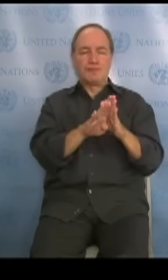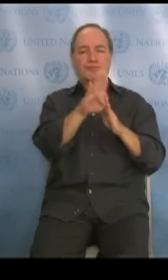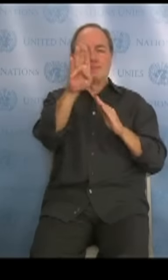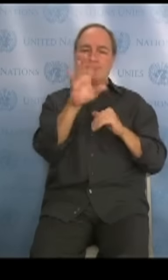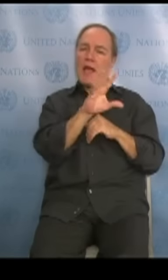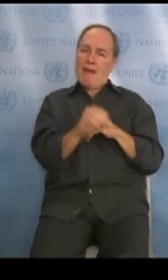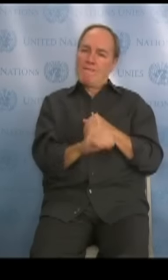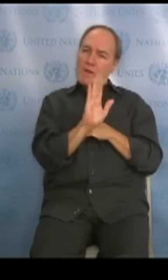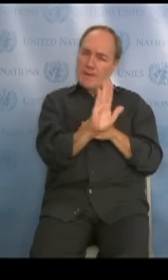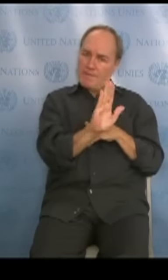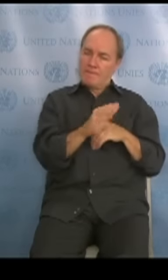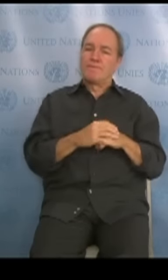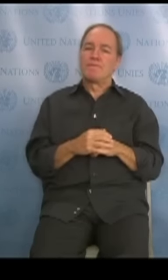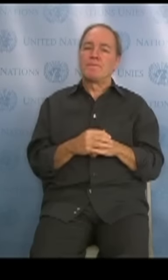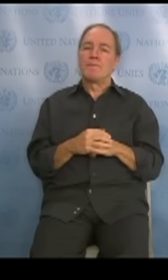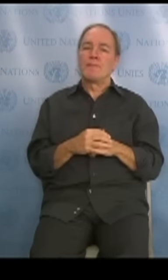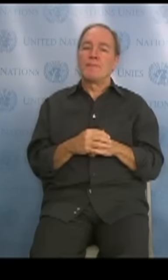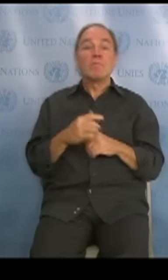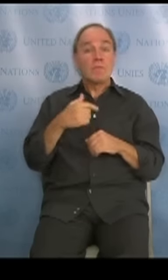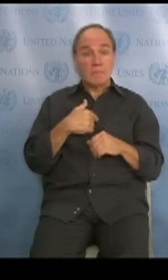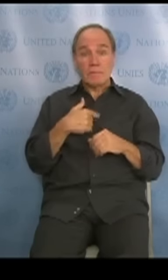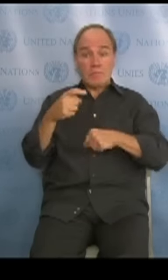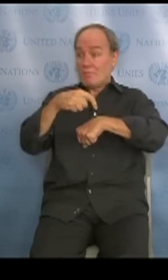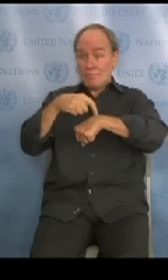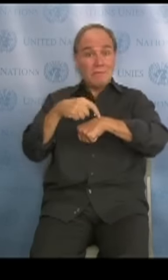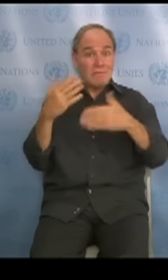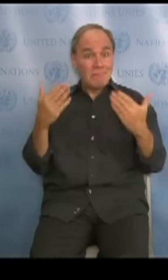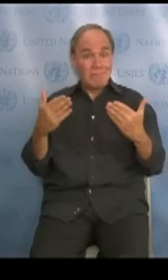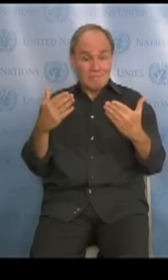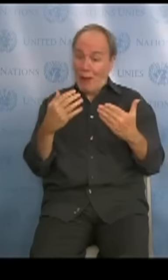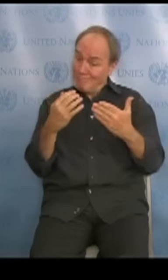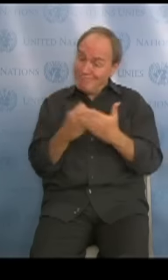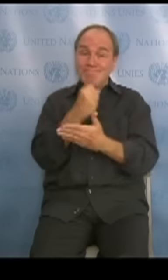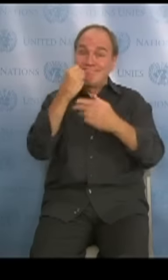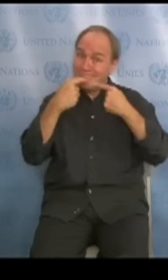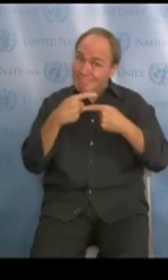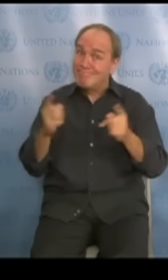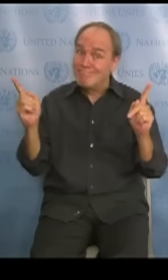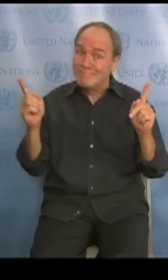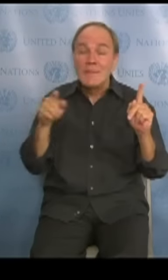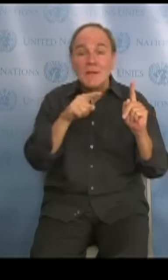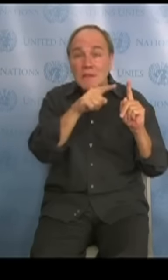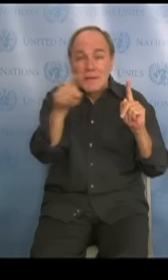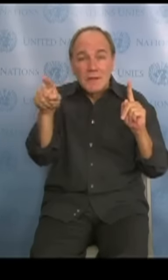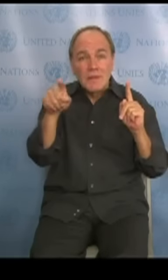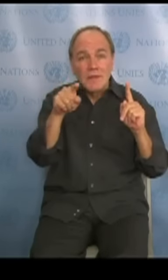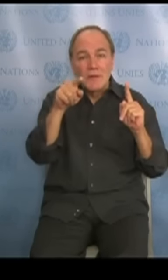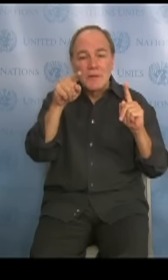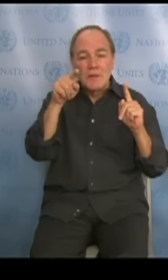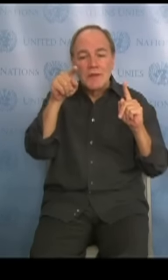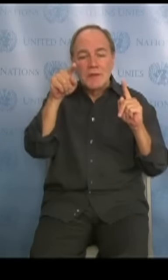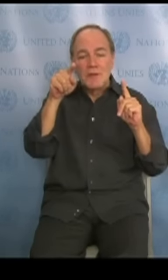vous convier à rester mobilisés pour que le sommet de Lomé, que nous préparons activement,